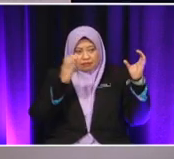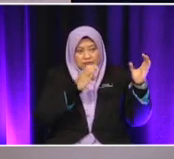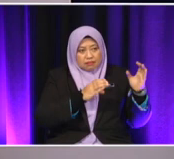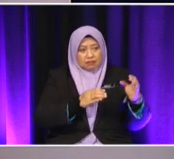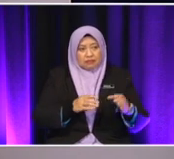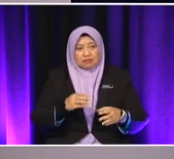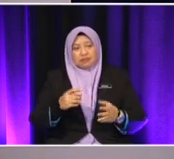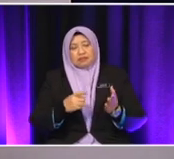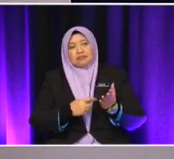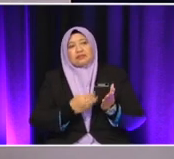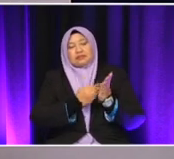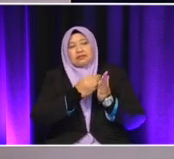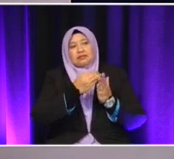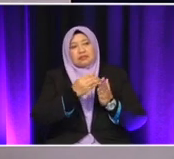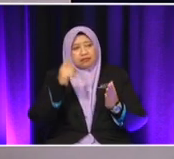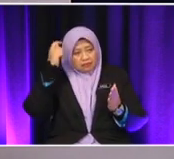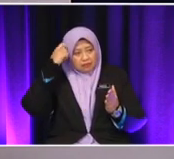tingkat teknologi